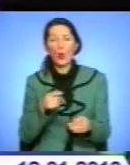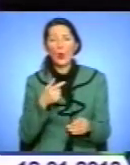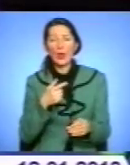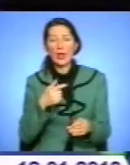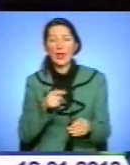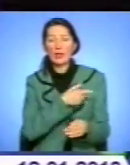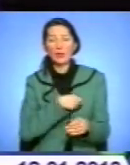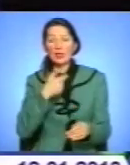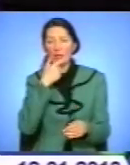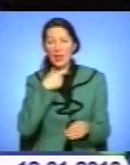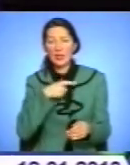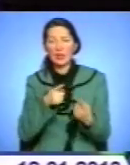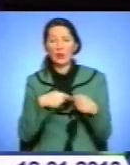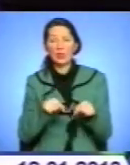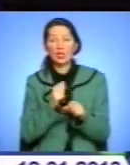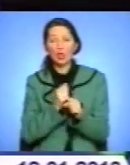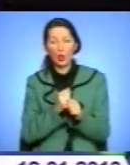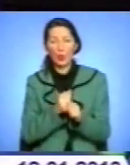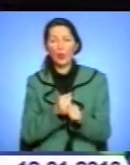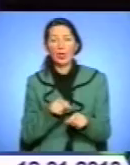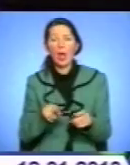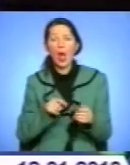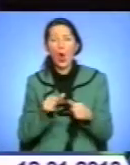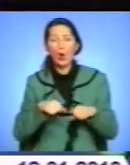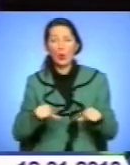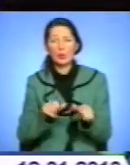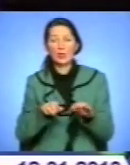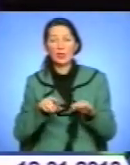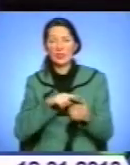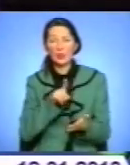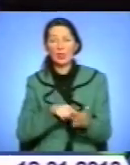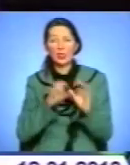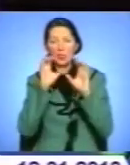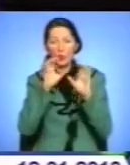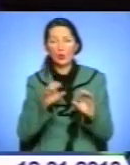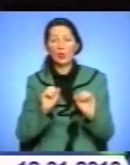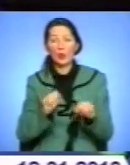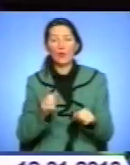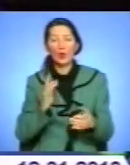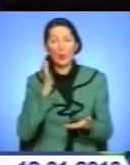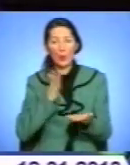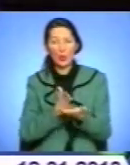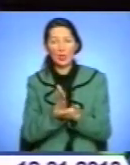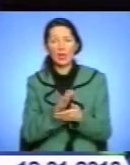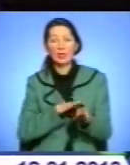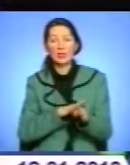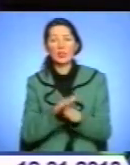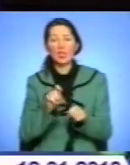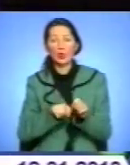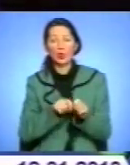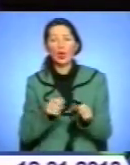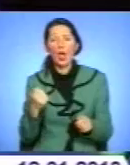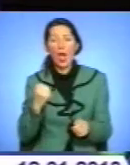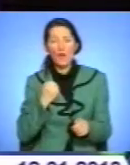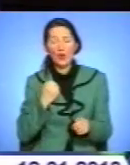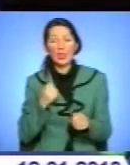роботи обласної ради і комісії з питань законності і правової політики, здійснення демократичного цивільного контролю над воєнною